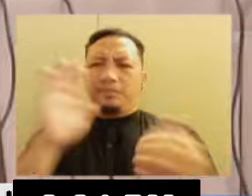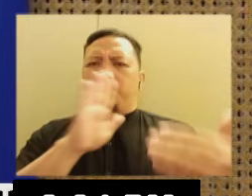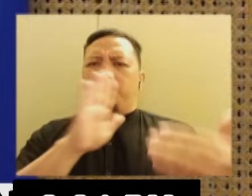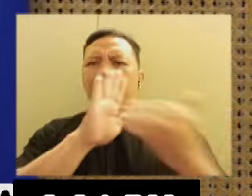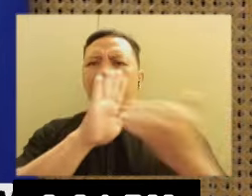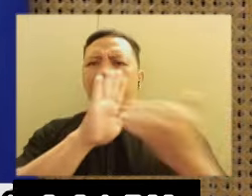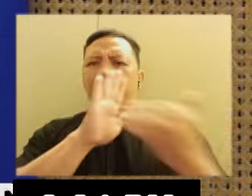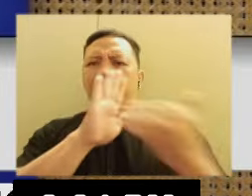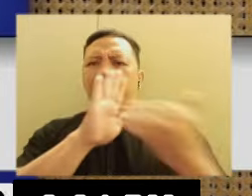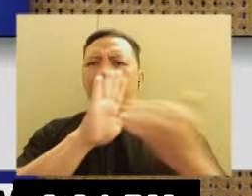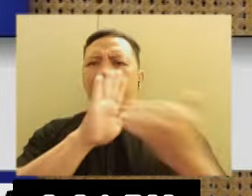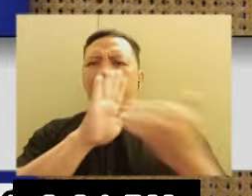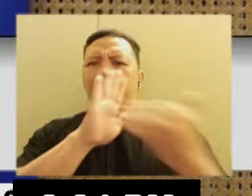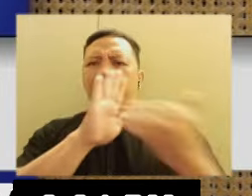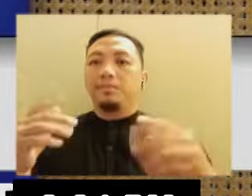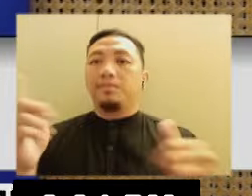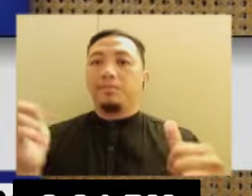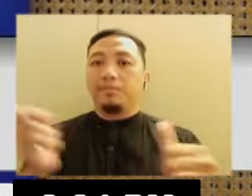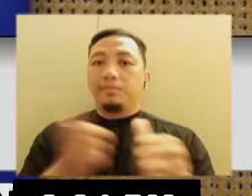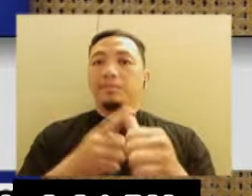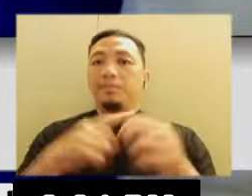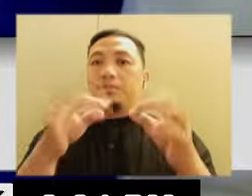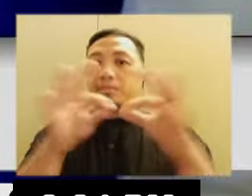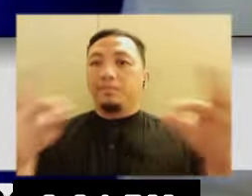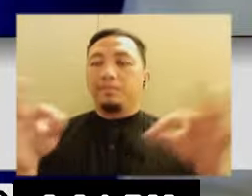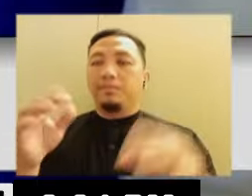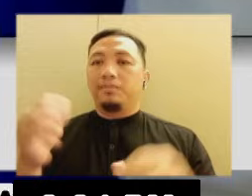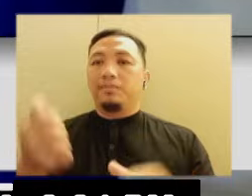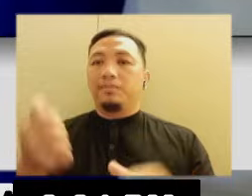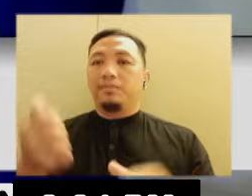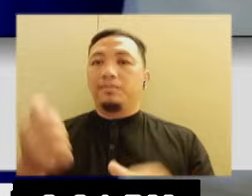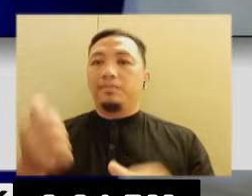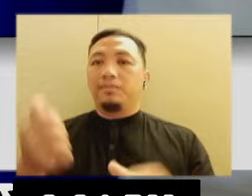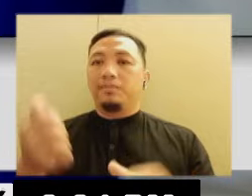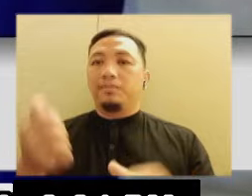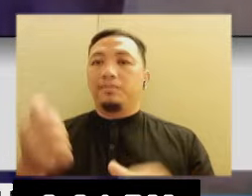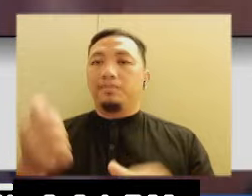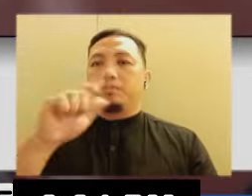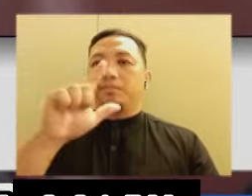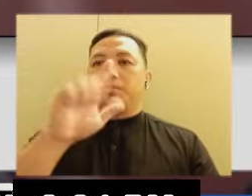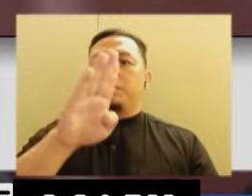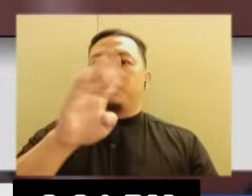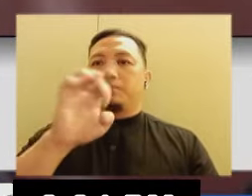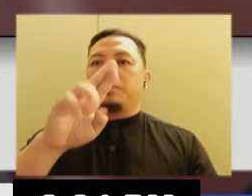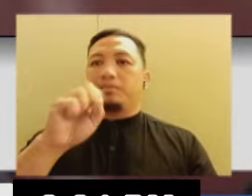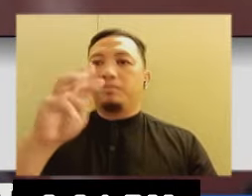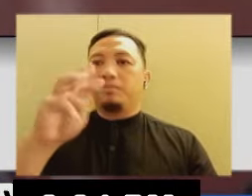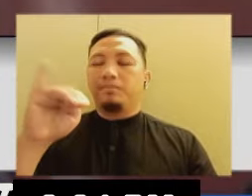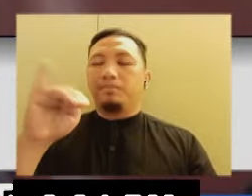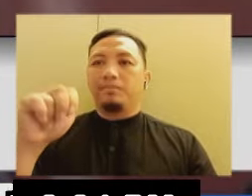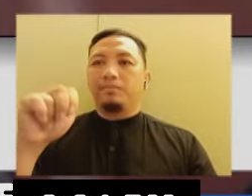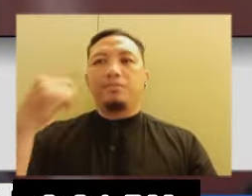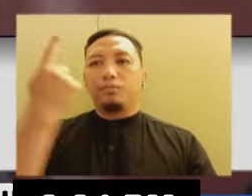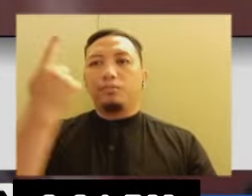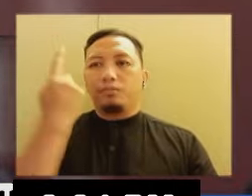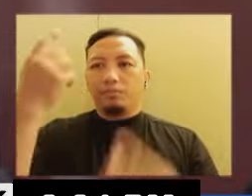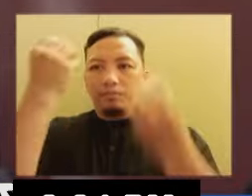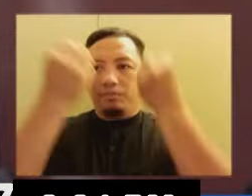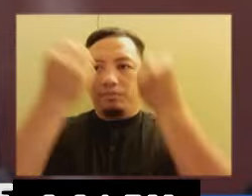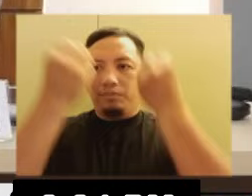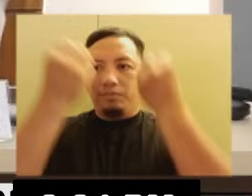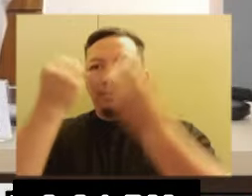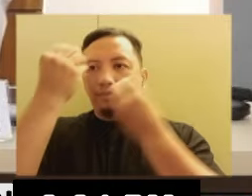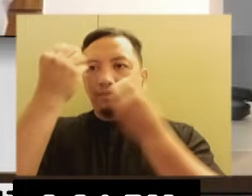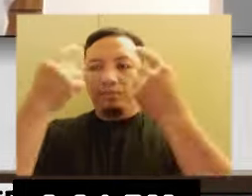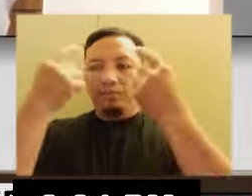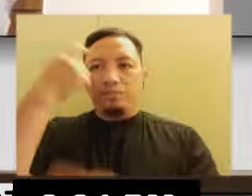Nauna nang sinabi ni Executive Secretary Lucas Bersamin na isa itong hallucination o guni-guni lang ng dating Pangulo. Ipinagtanggol